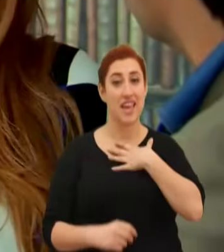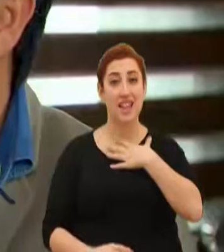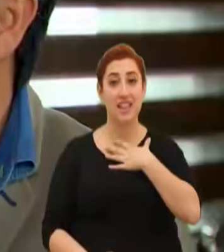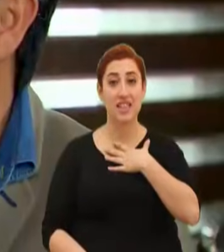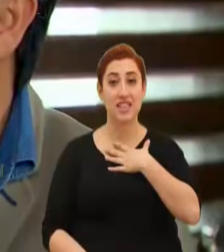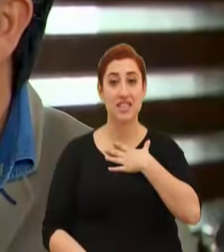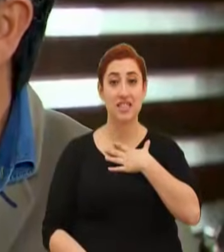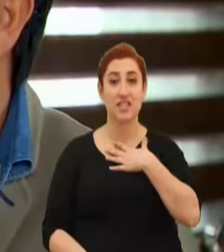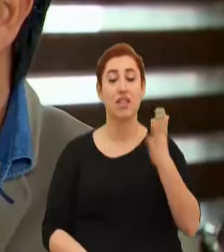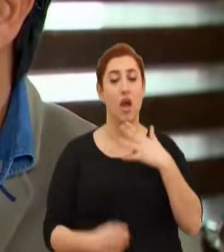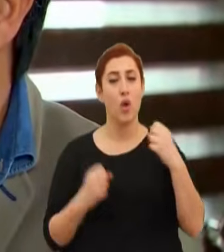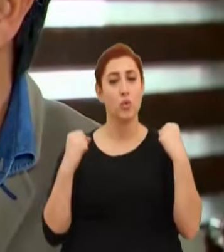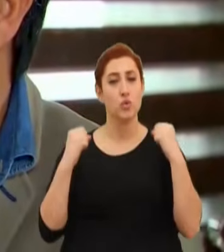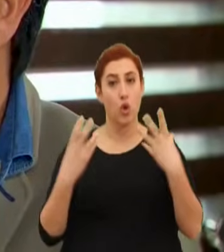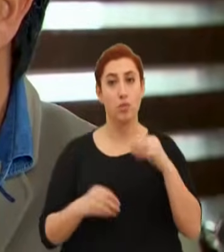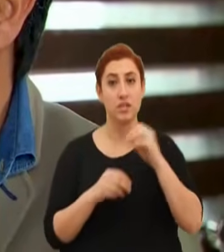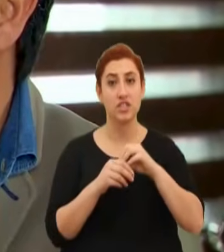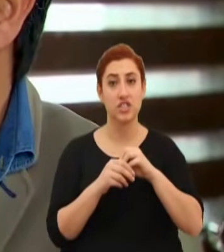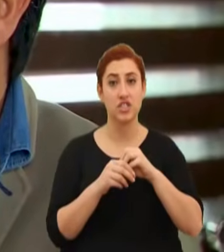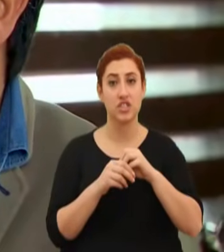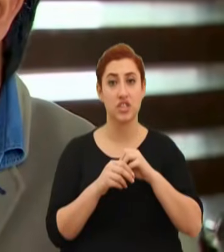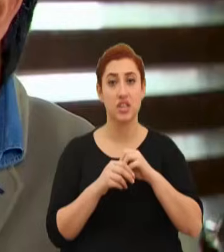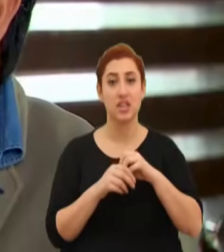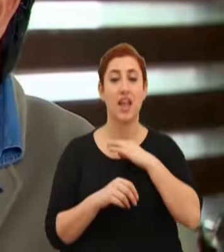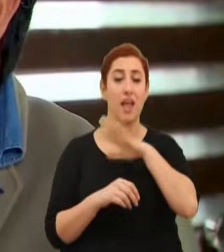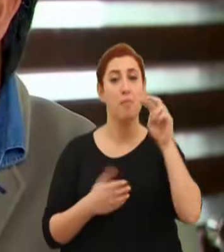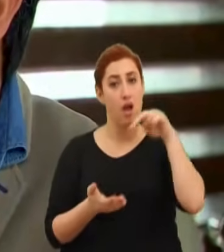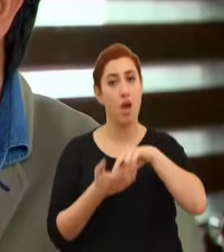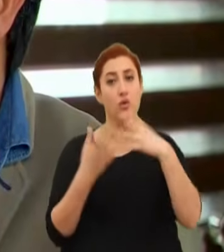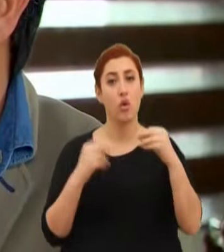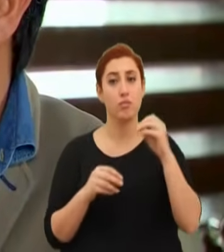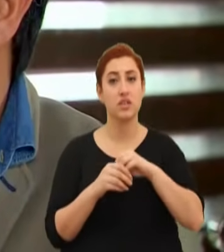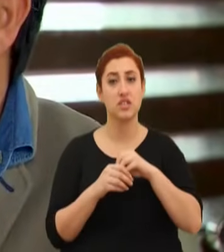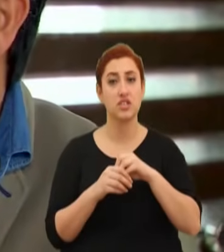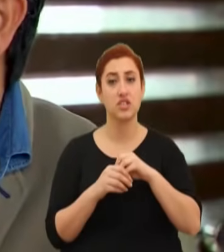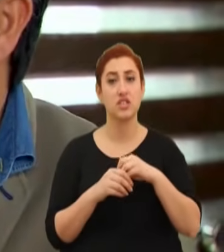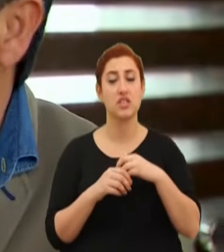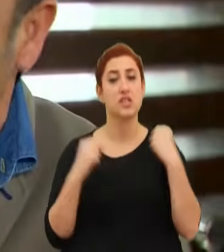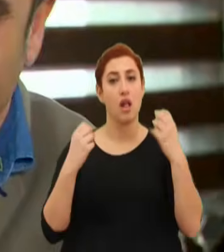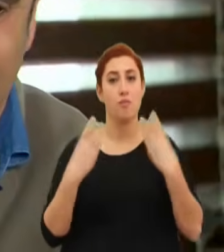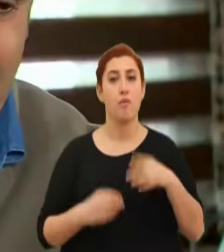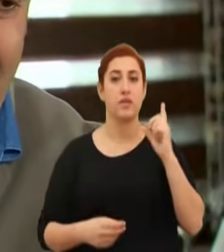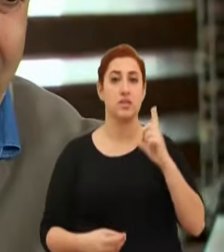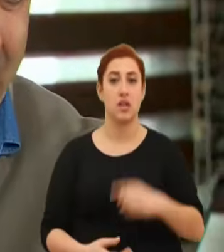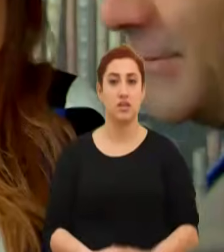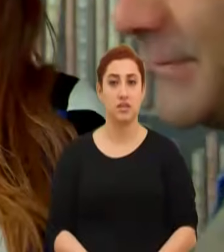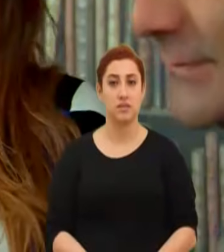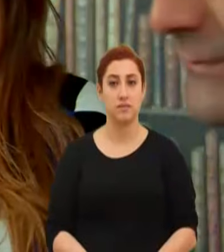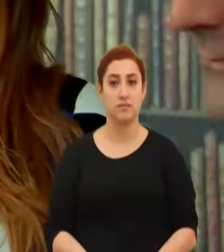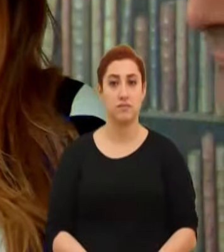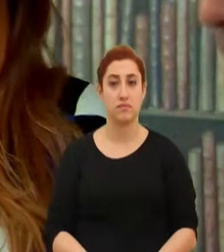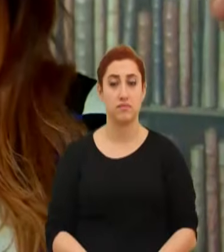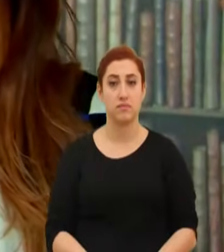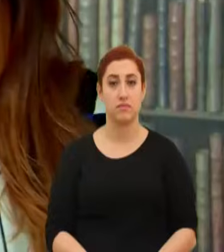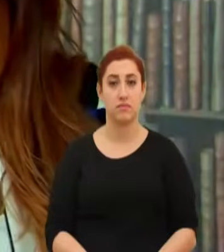kendinizi daha güçlü kılmak için, hep ayakta durmak için sağlam olmalısınız.